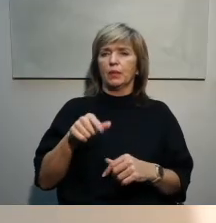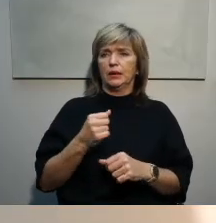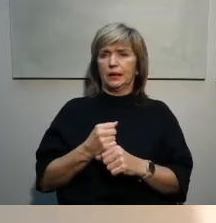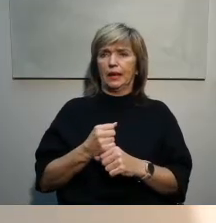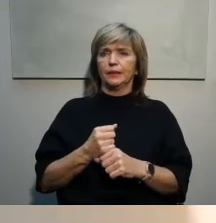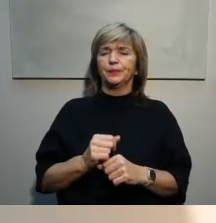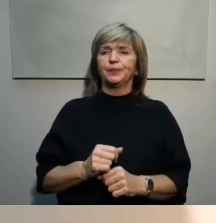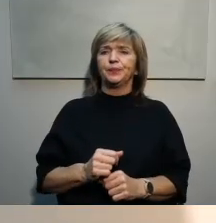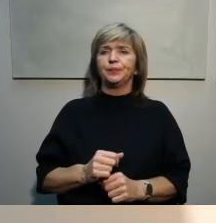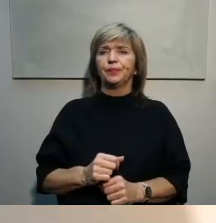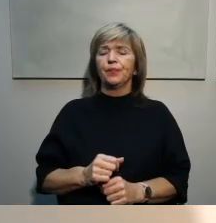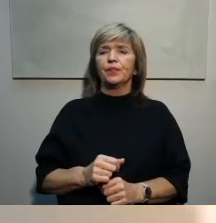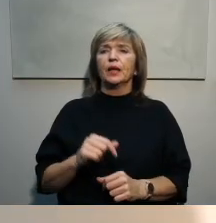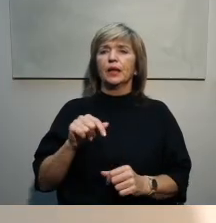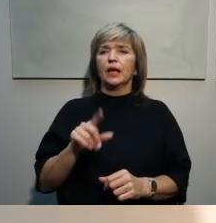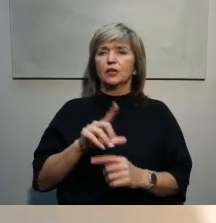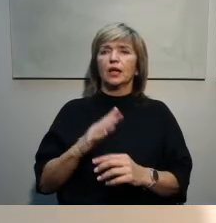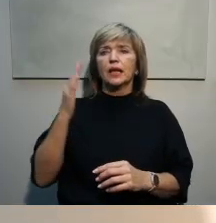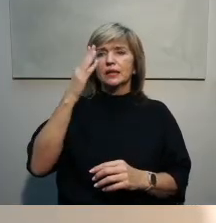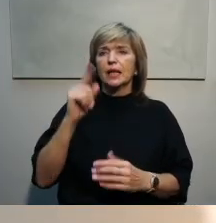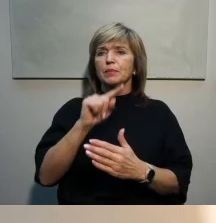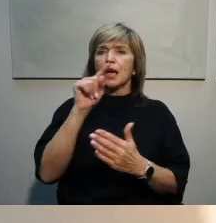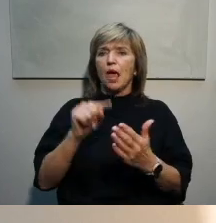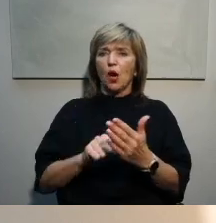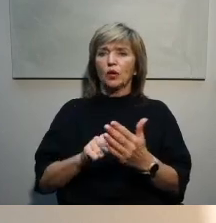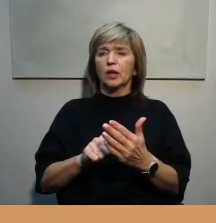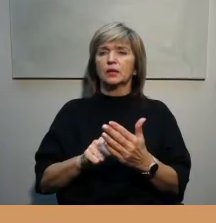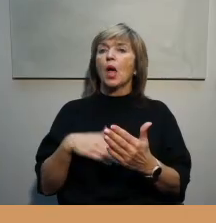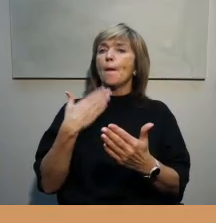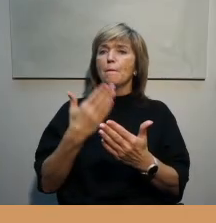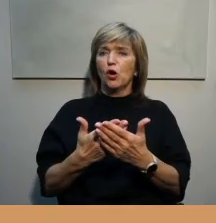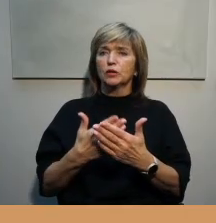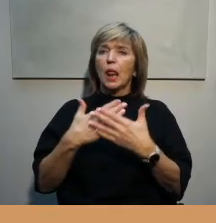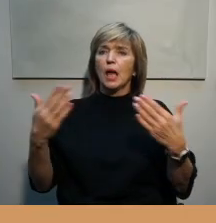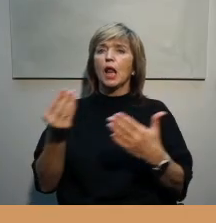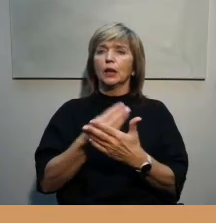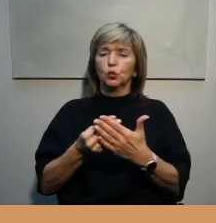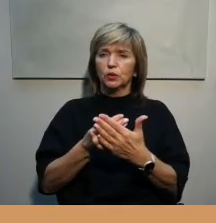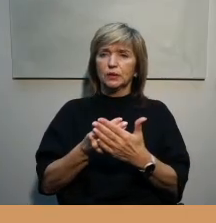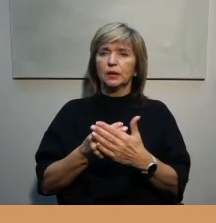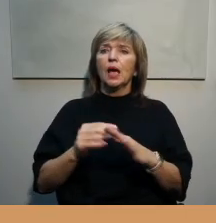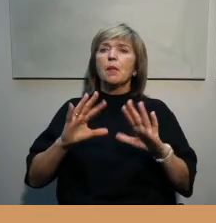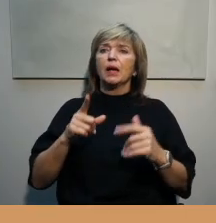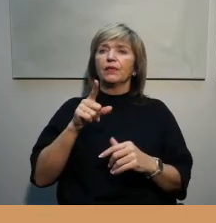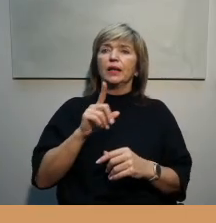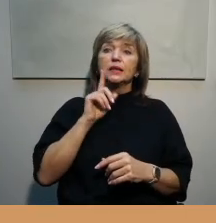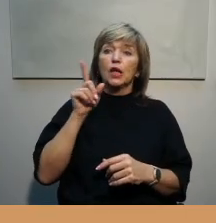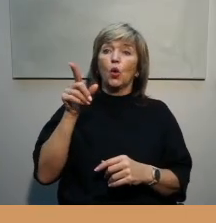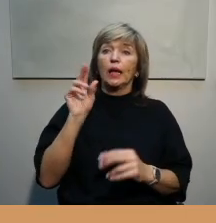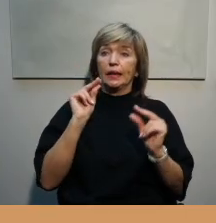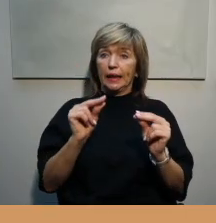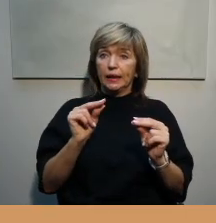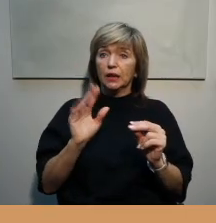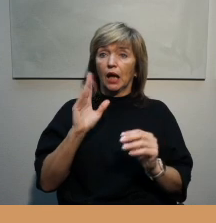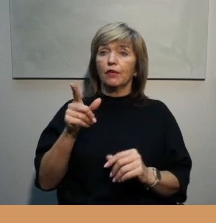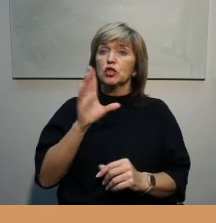izdarīt. Un te ir tieši tas cerības jautājums. Motivācija ir liela nozīme, bet vai tas jaunietis tic,